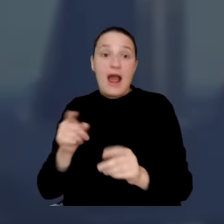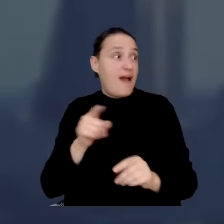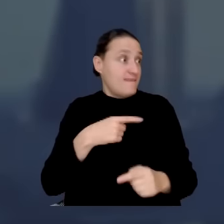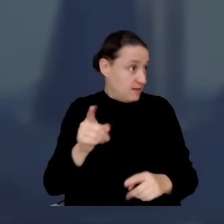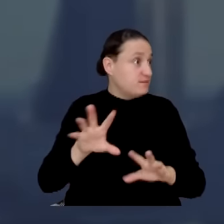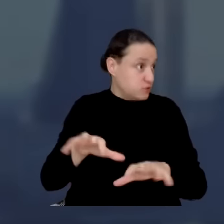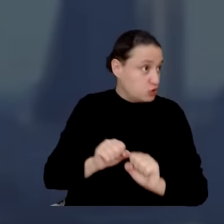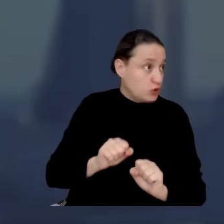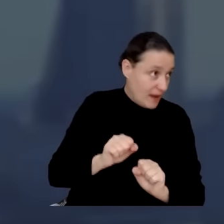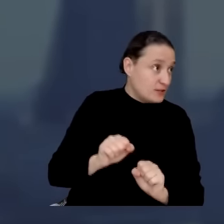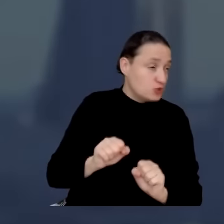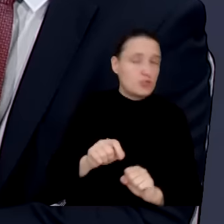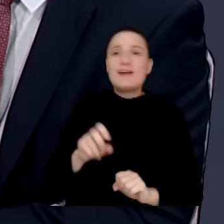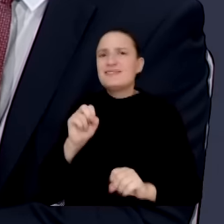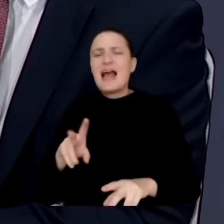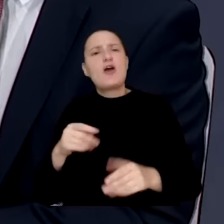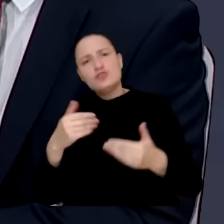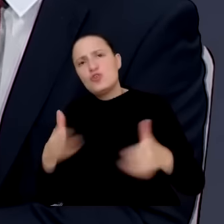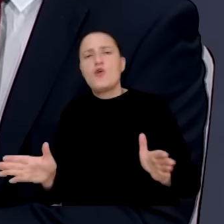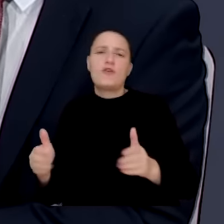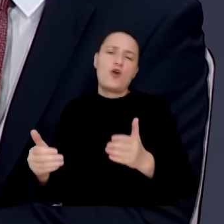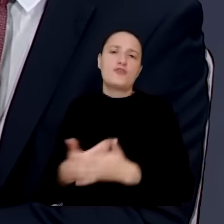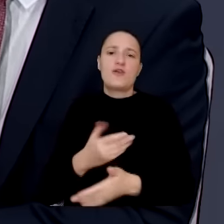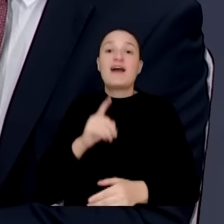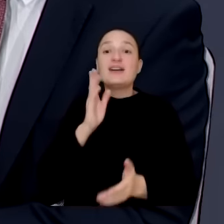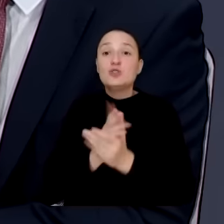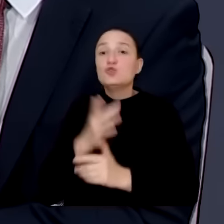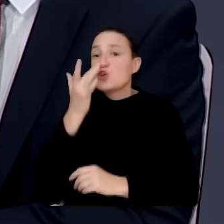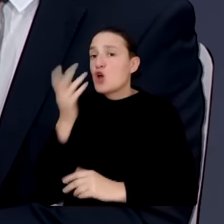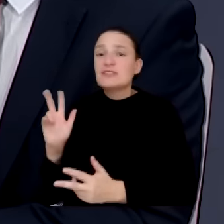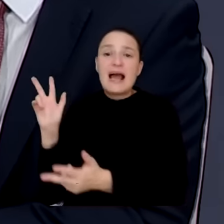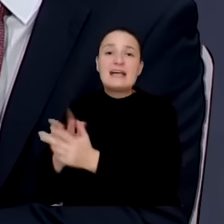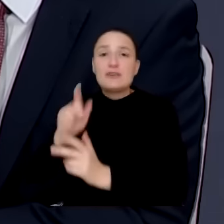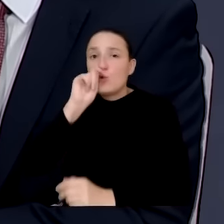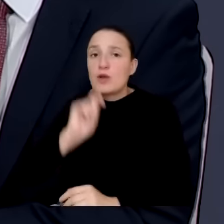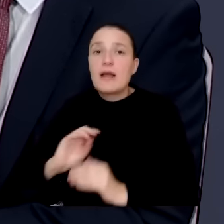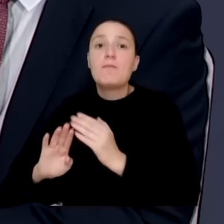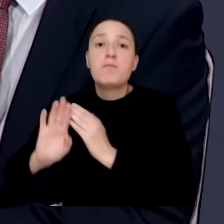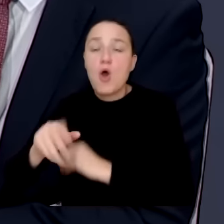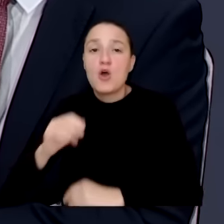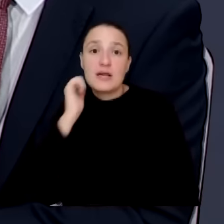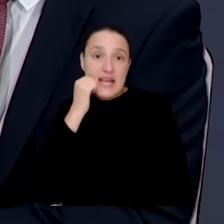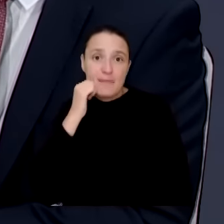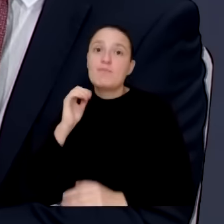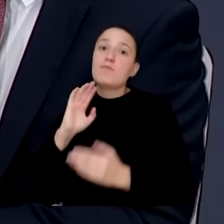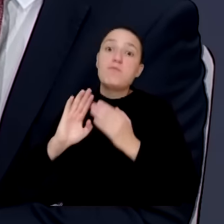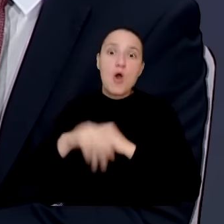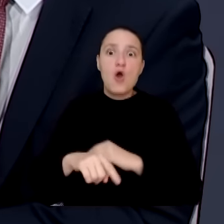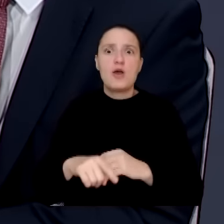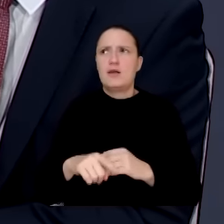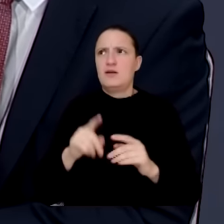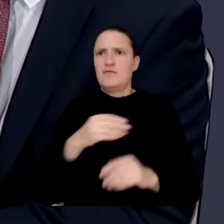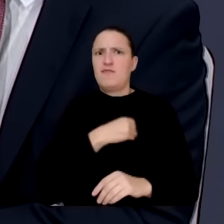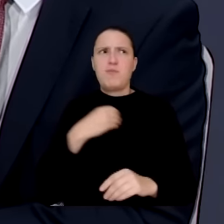rok to uruchomili i prawdopodobnie już po inwazji Rosji na Krym wjechało do Polski